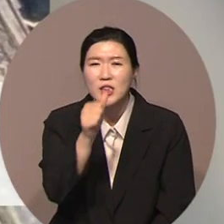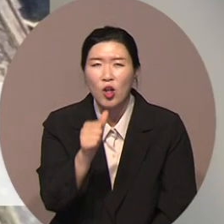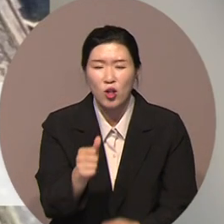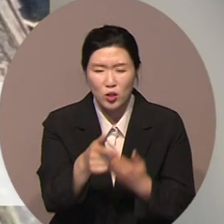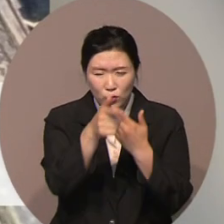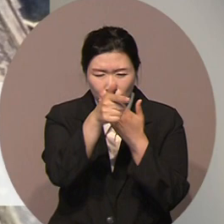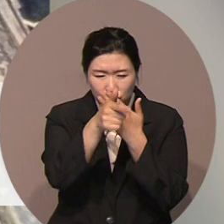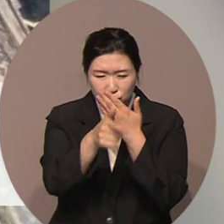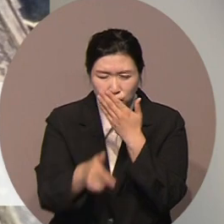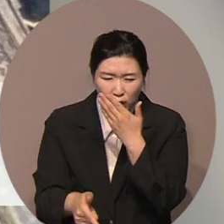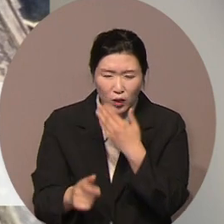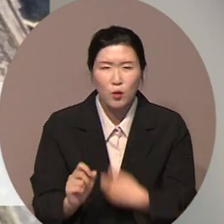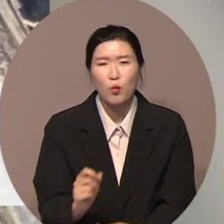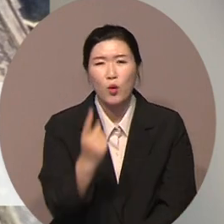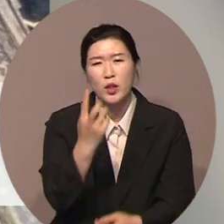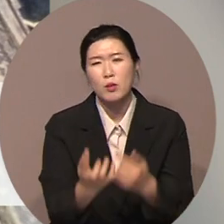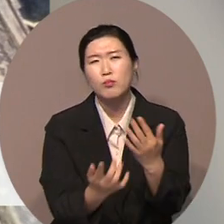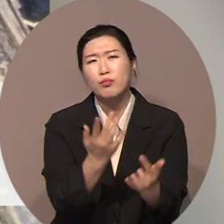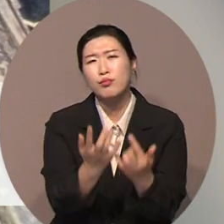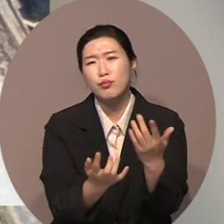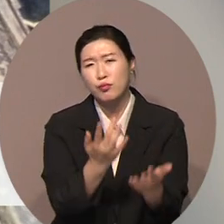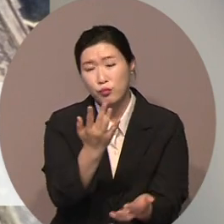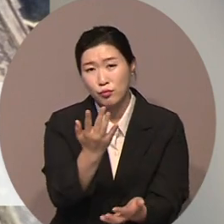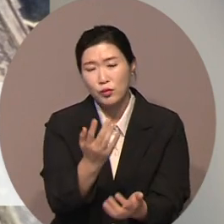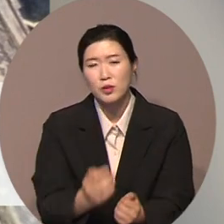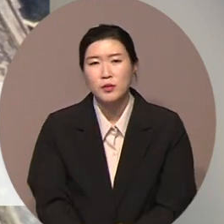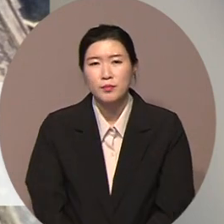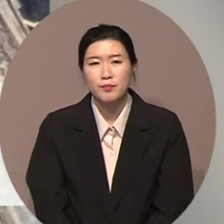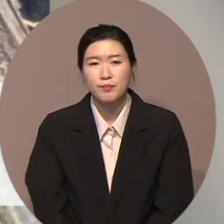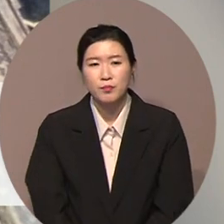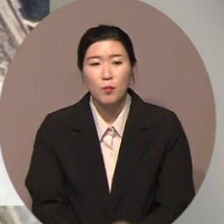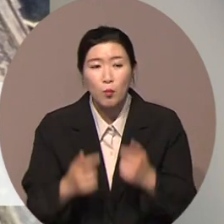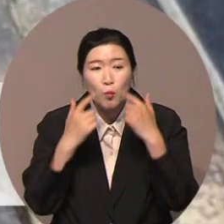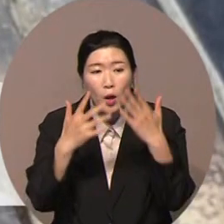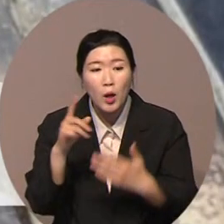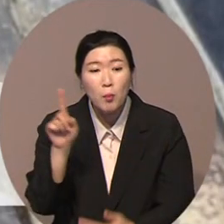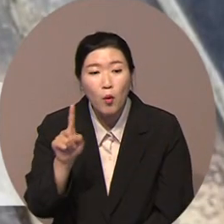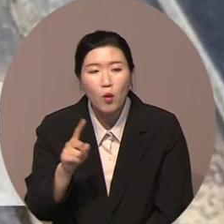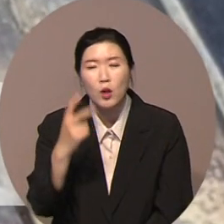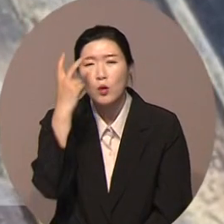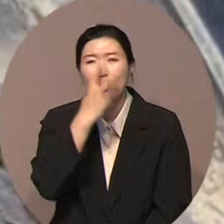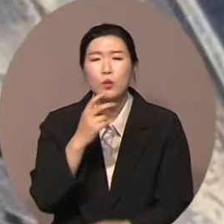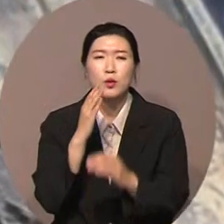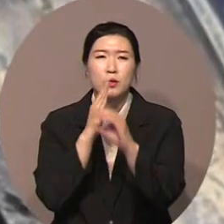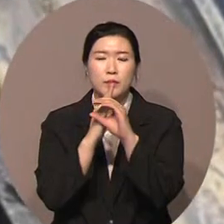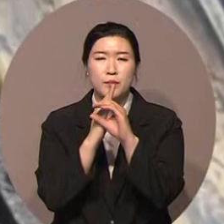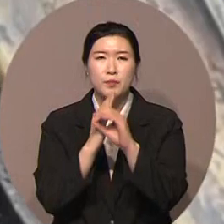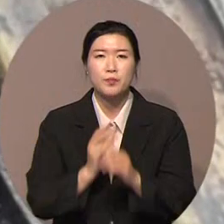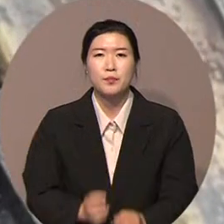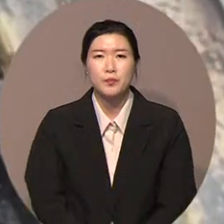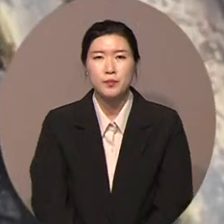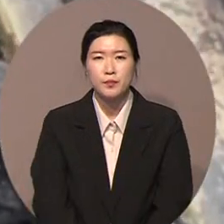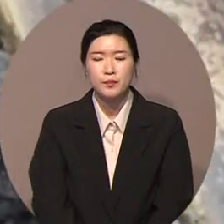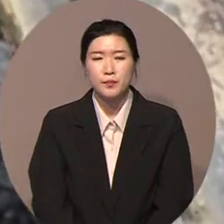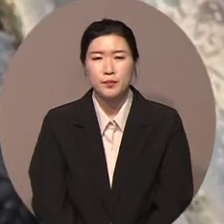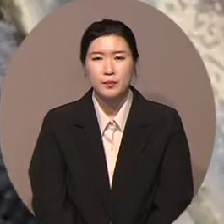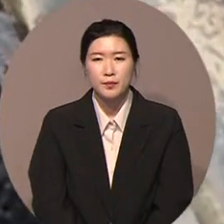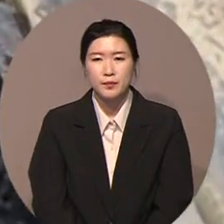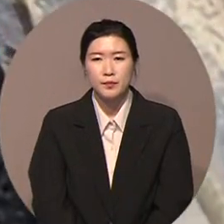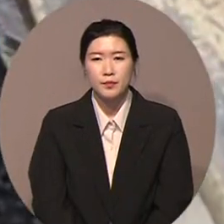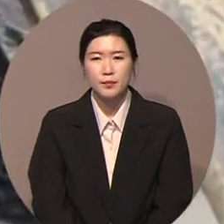근로자들이 철제 절단 작업을 하다 불꽃이 튀어 불이 난 것으로 보고 정확한 화재 원인을 조사하고 있습니다